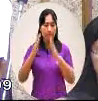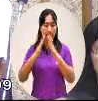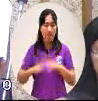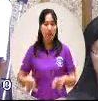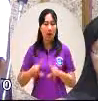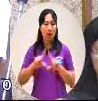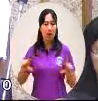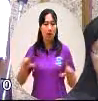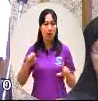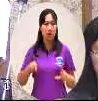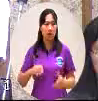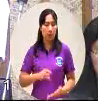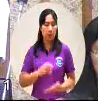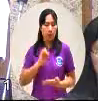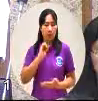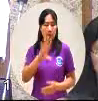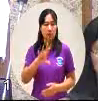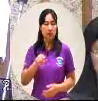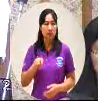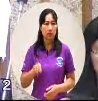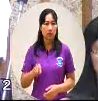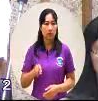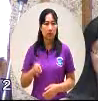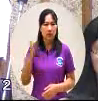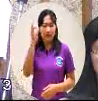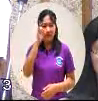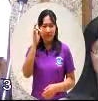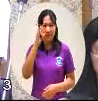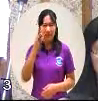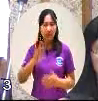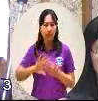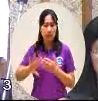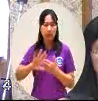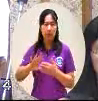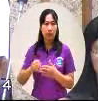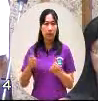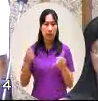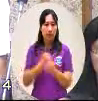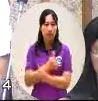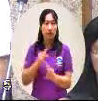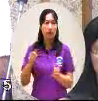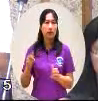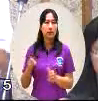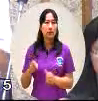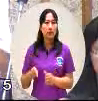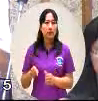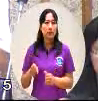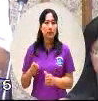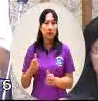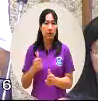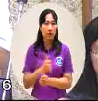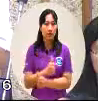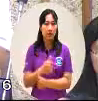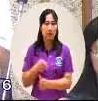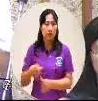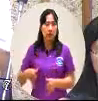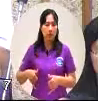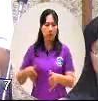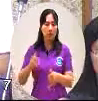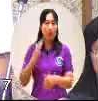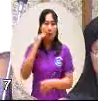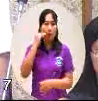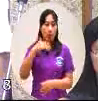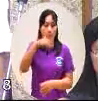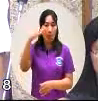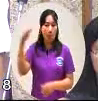他是建议我们有没有办法找出一个另外的一个替代道路，是这样子。 那找出另外 的山哈，你不能再去碰，你越碰